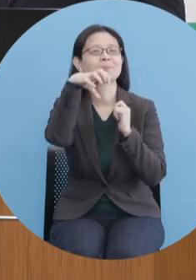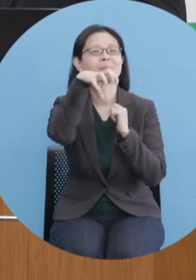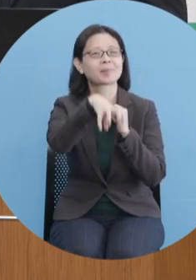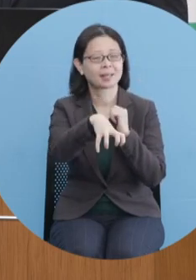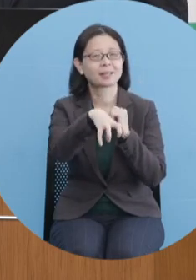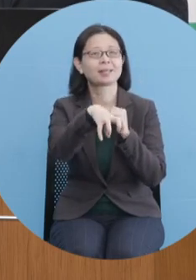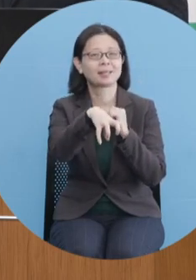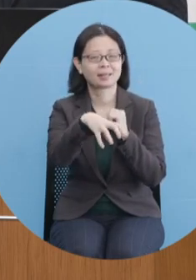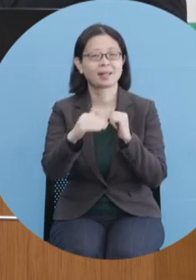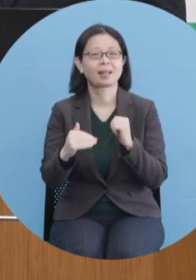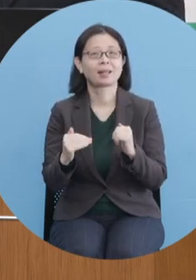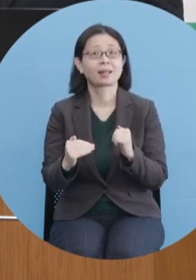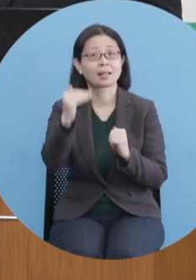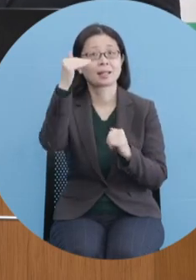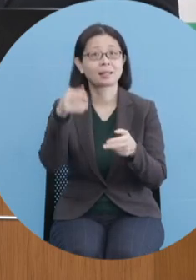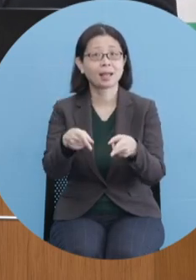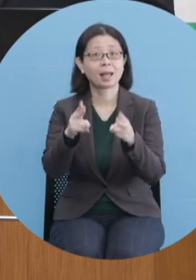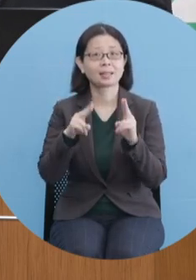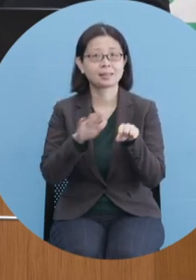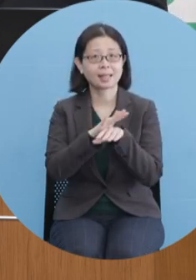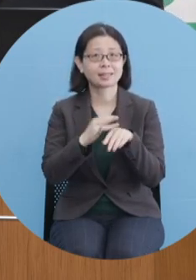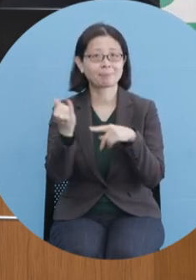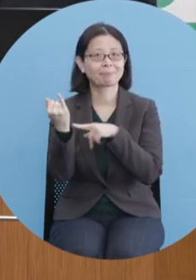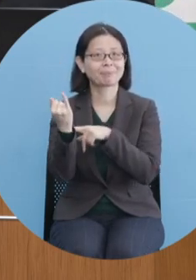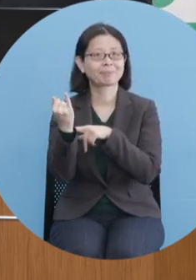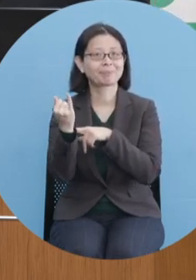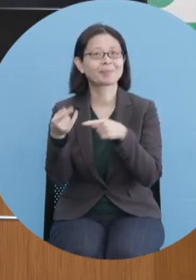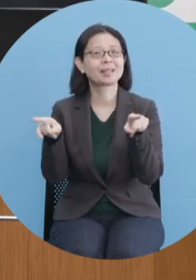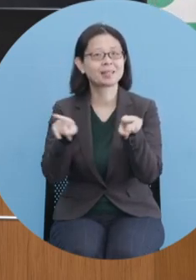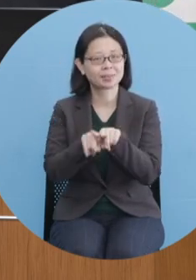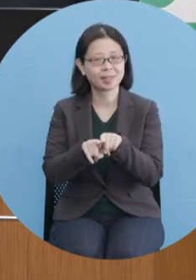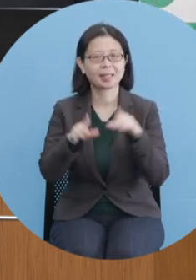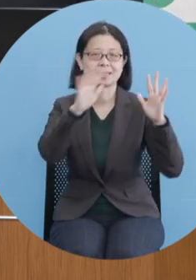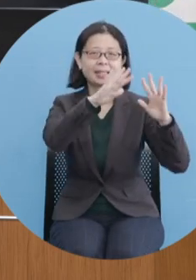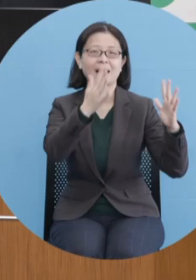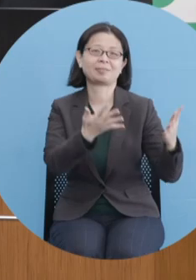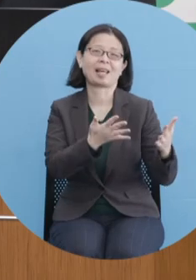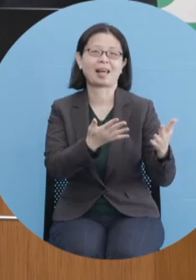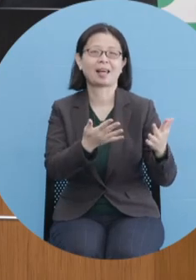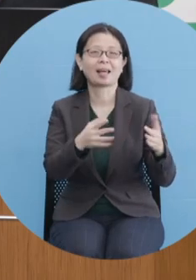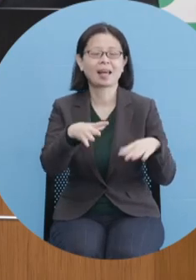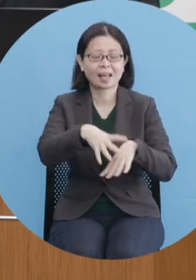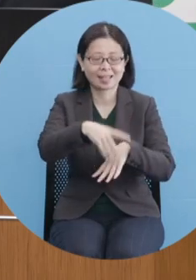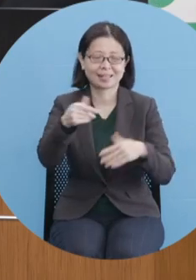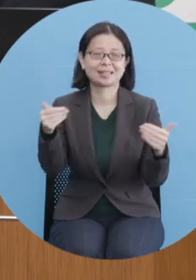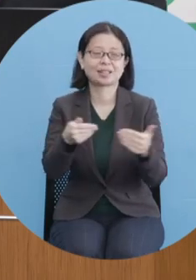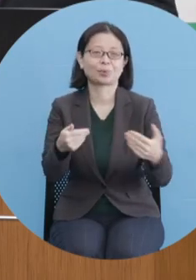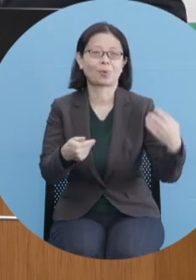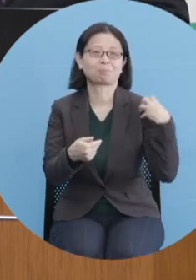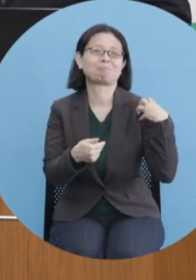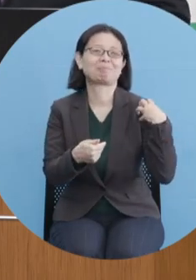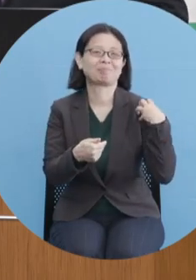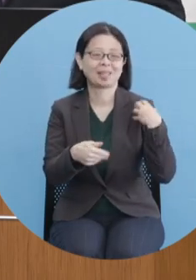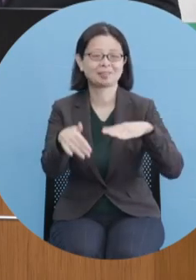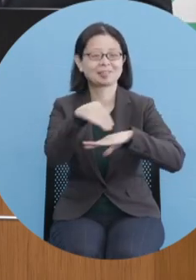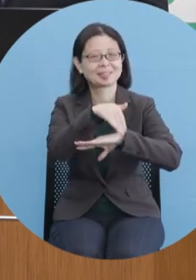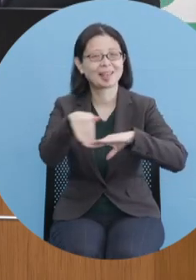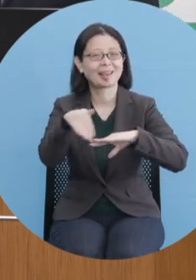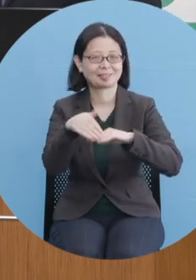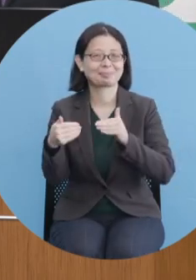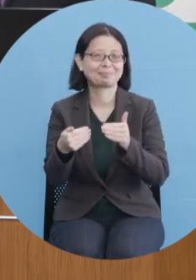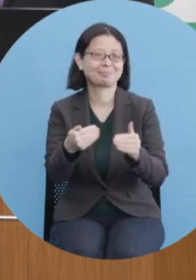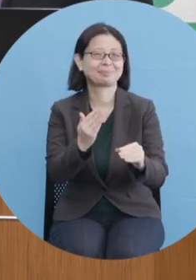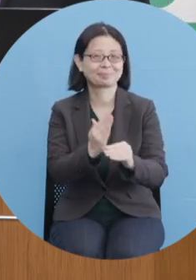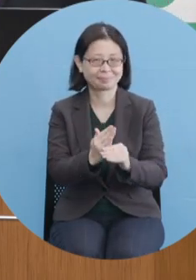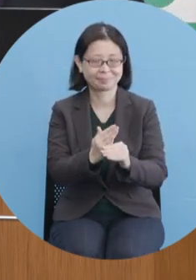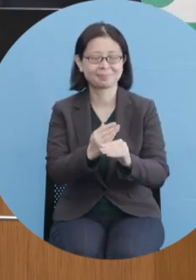えちゃんと一緒に初仕事と言いますかえそうしたことも今え計画しているところでえ